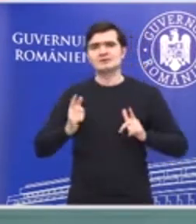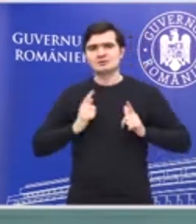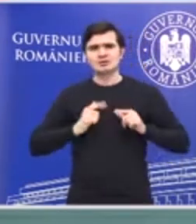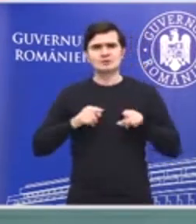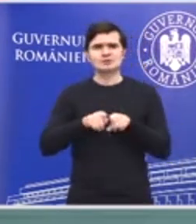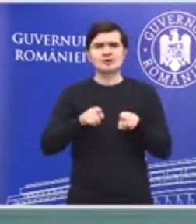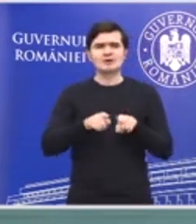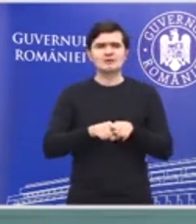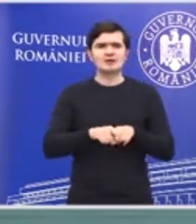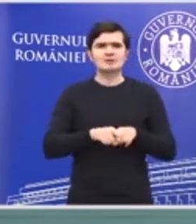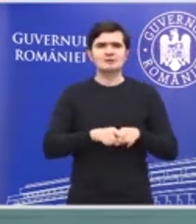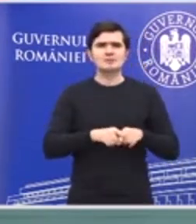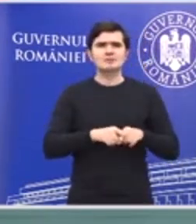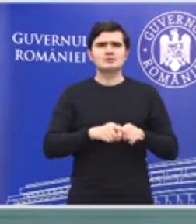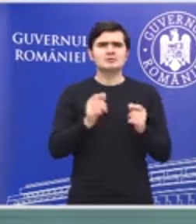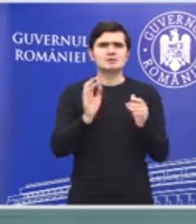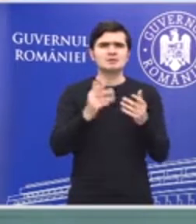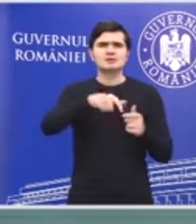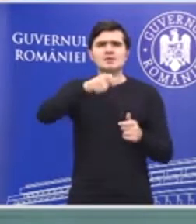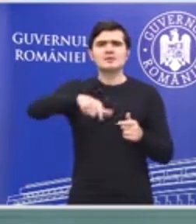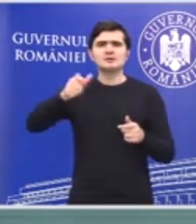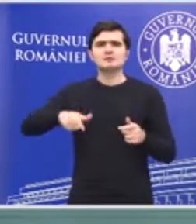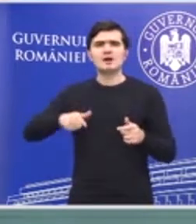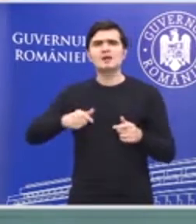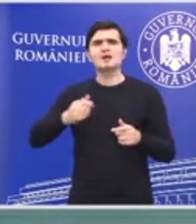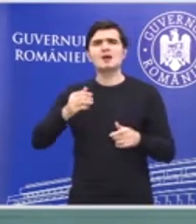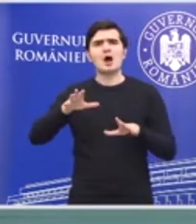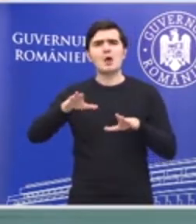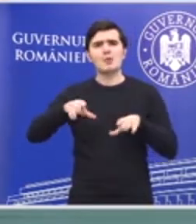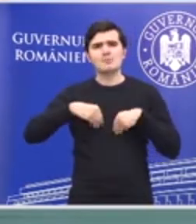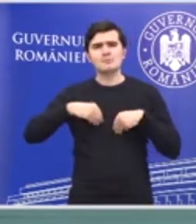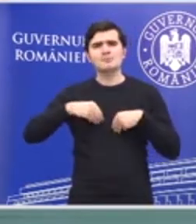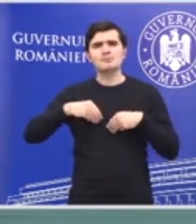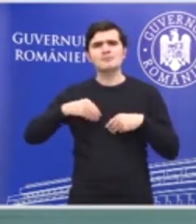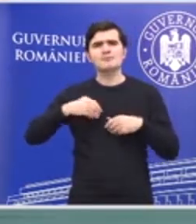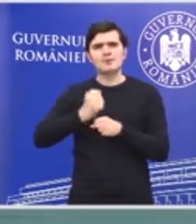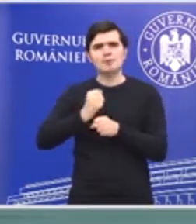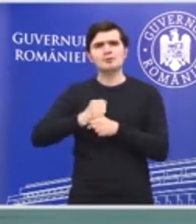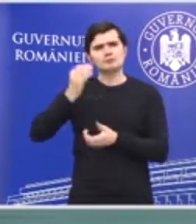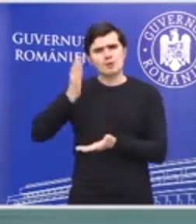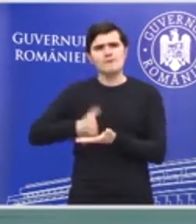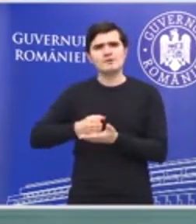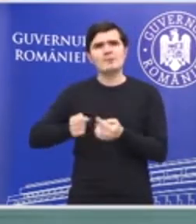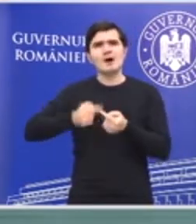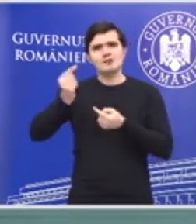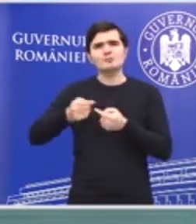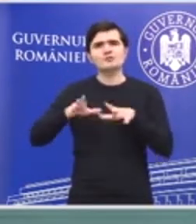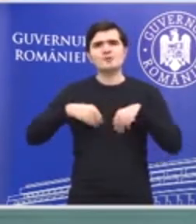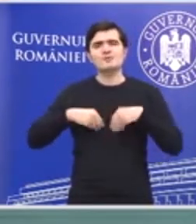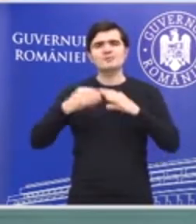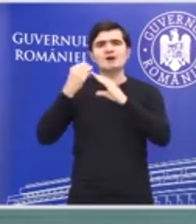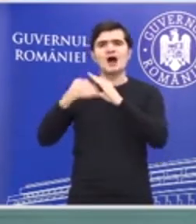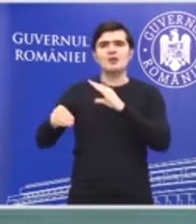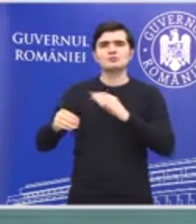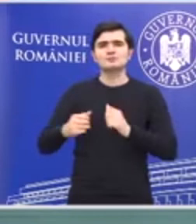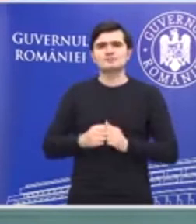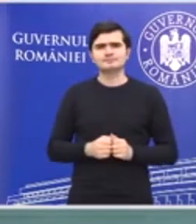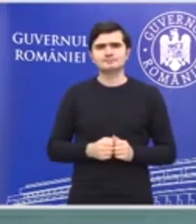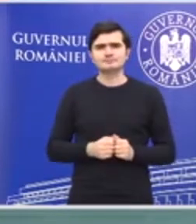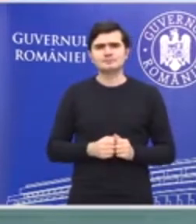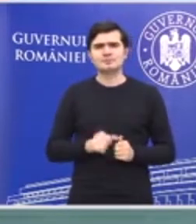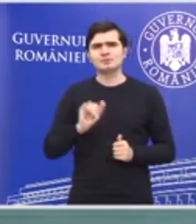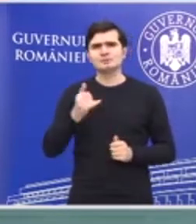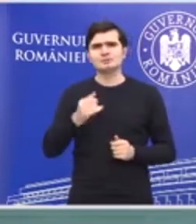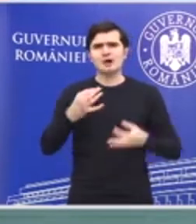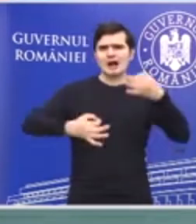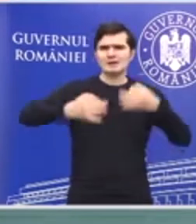și randamentul de confirmare a programărilor în urma notificărilor din lista de așteptare. Cifrele analizelor ne arată